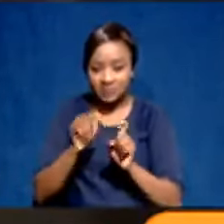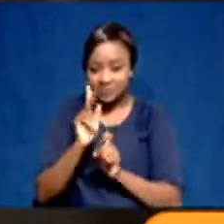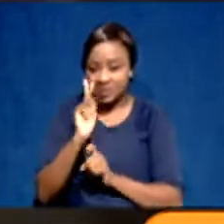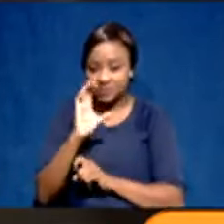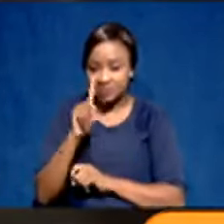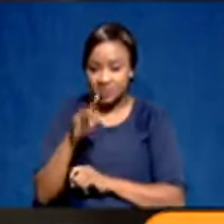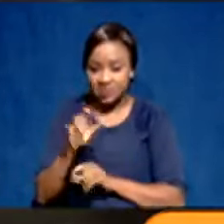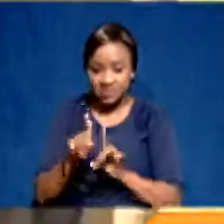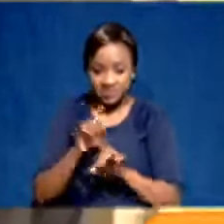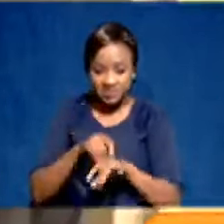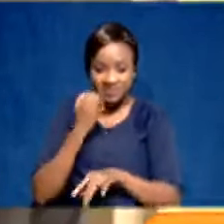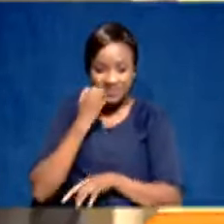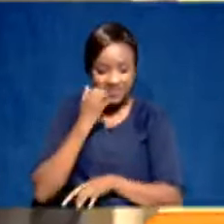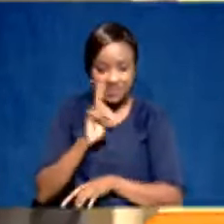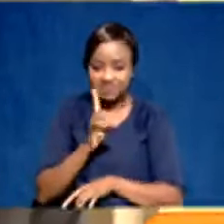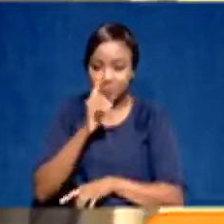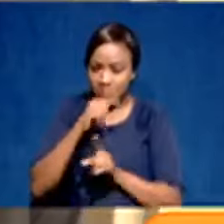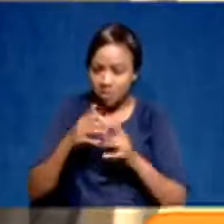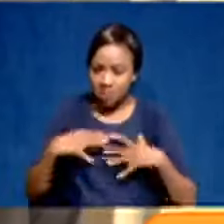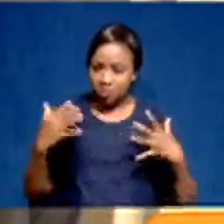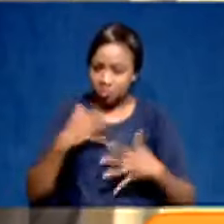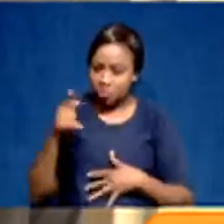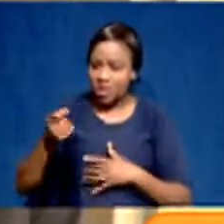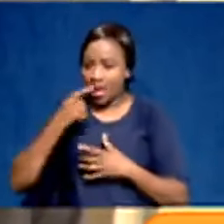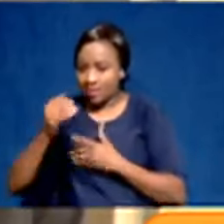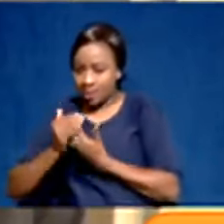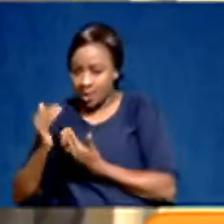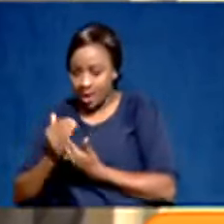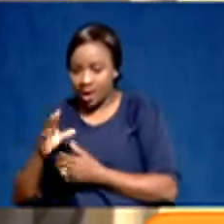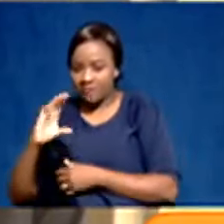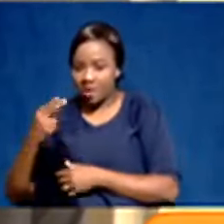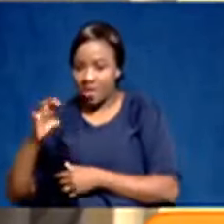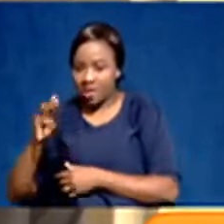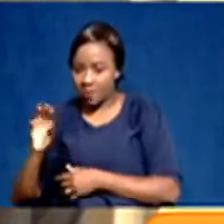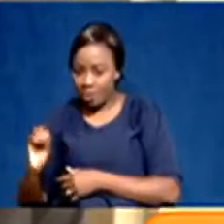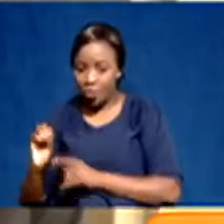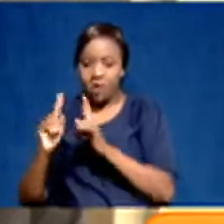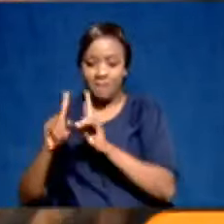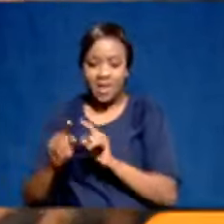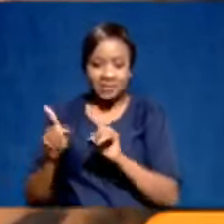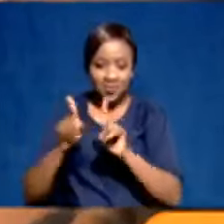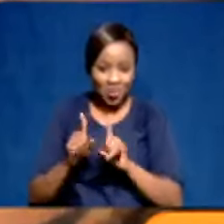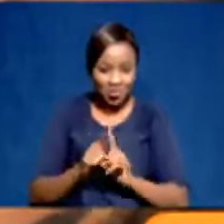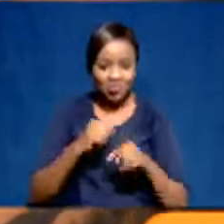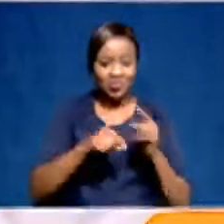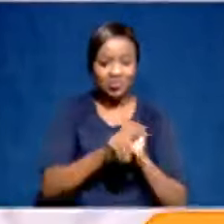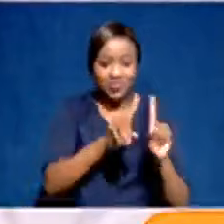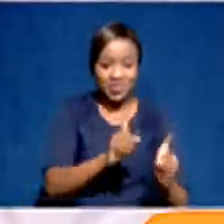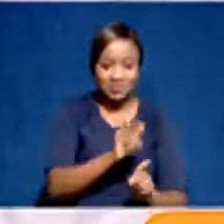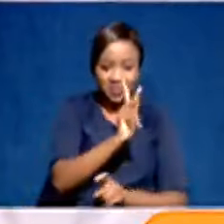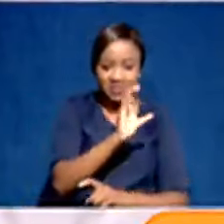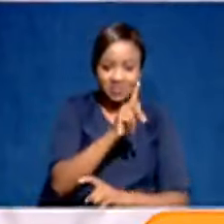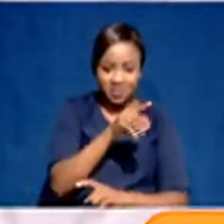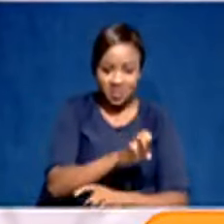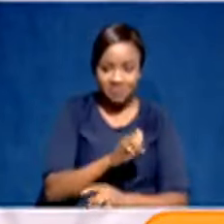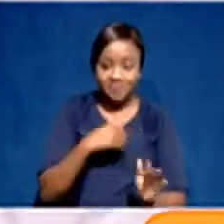lakini aliwashangaza wengi kwani aliufanya akiendelea na matibabu ya chemotherapy katika hospitali moja mjini Kisii